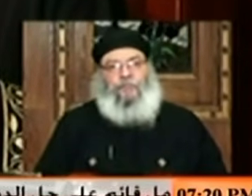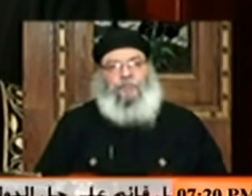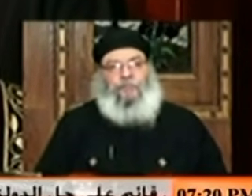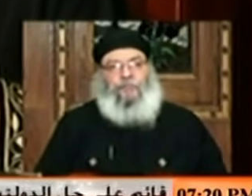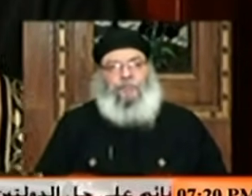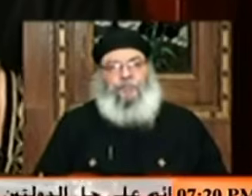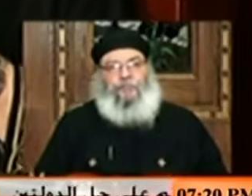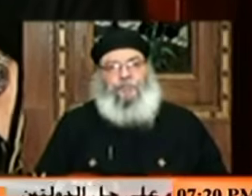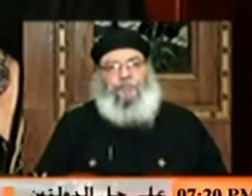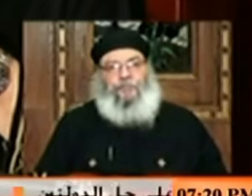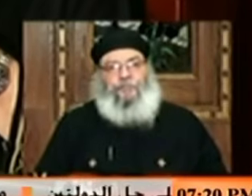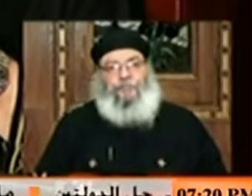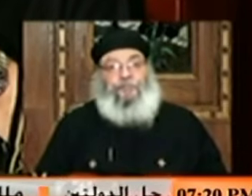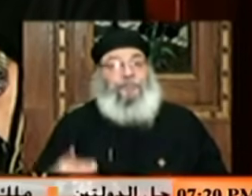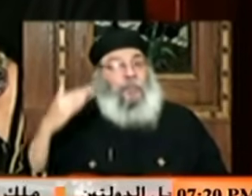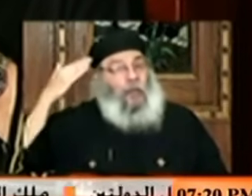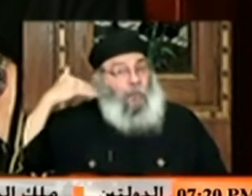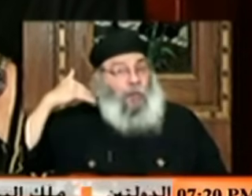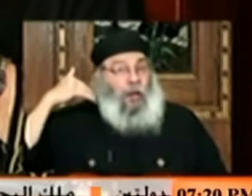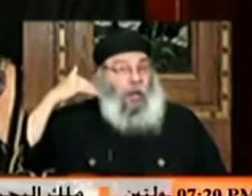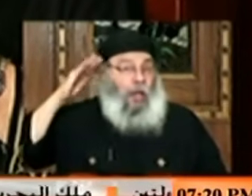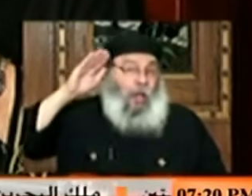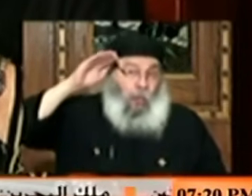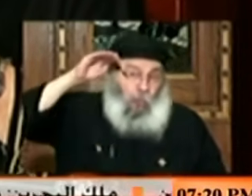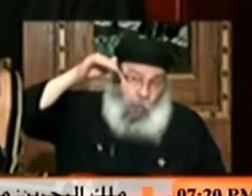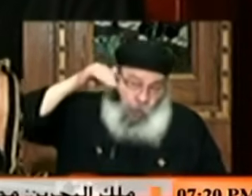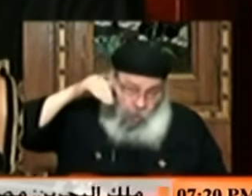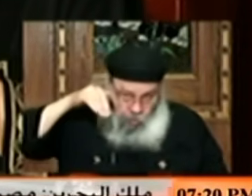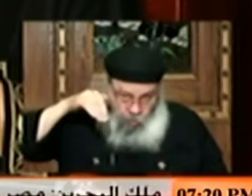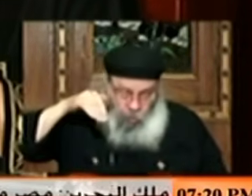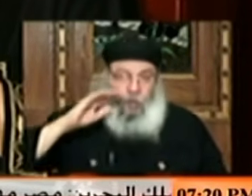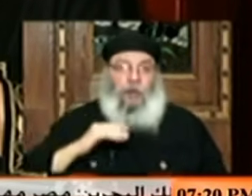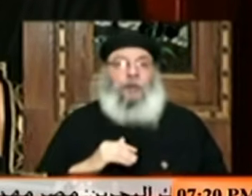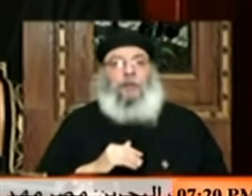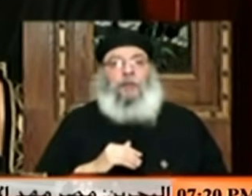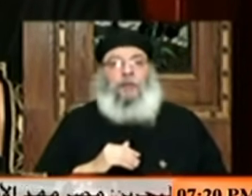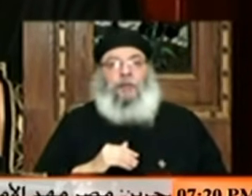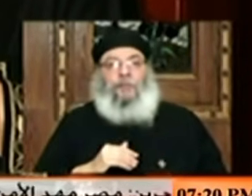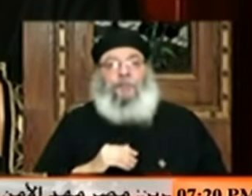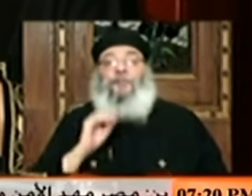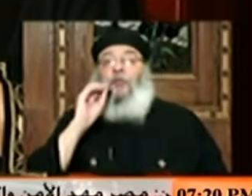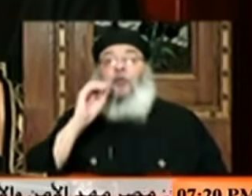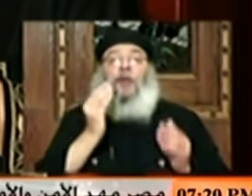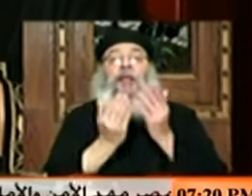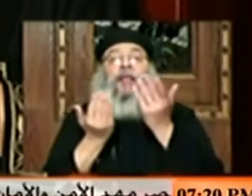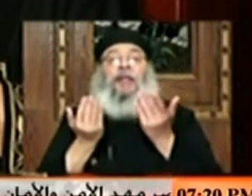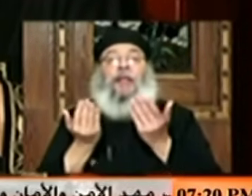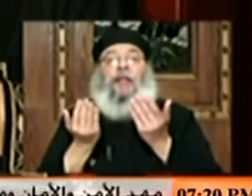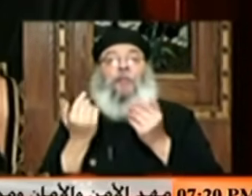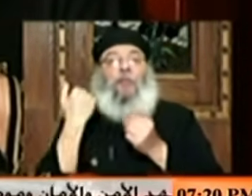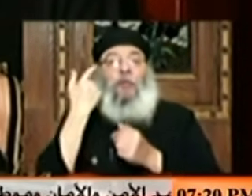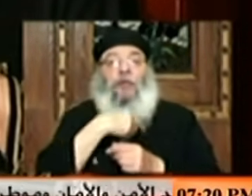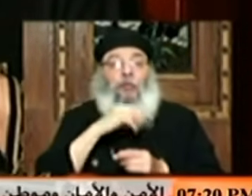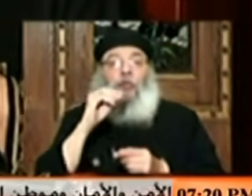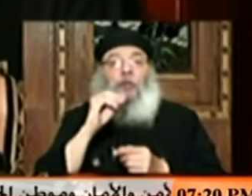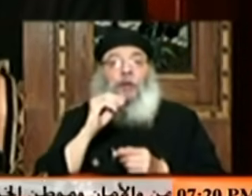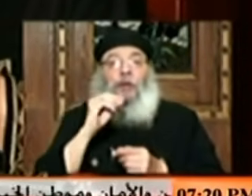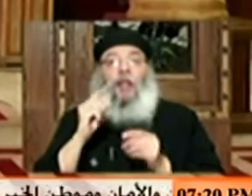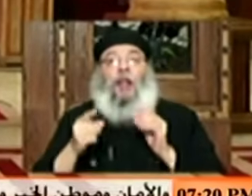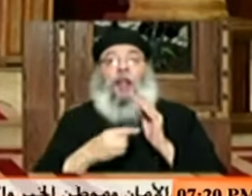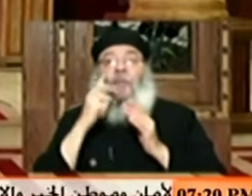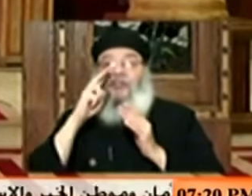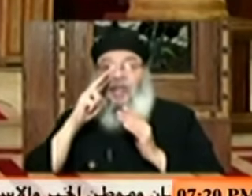منها والمراه المنحنيه ده يقول لنا الكتاب كانت منحنيه فلما راها يسوع دعاها